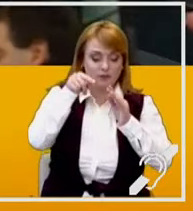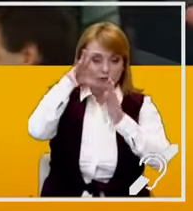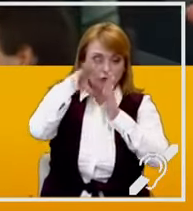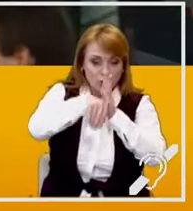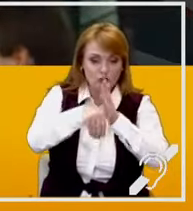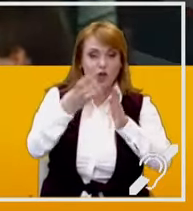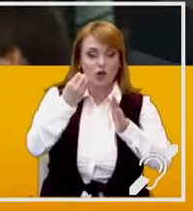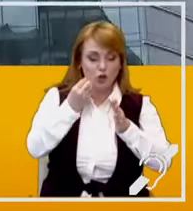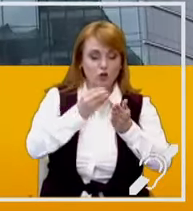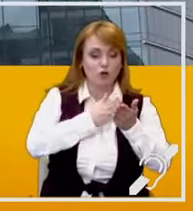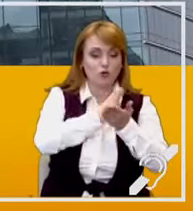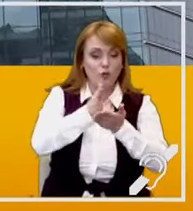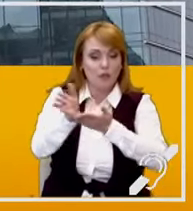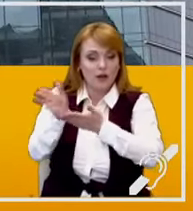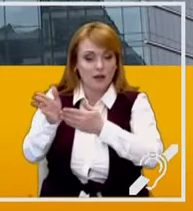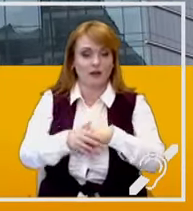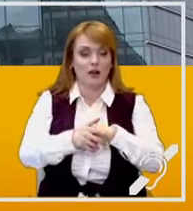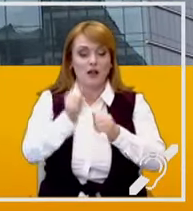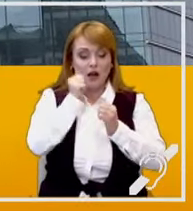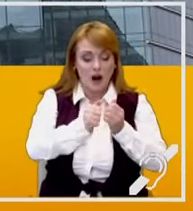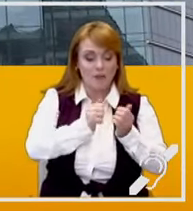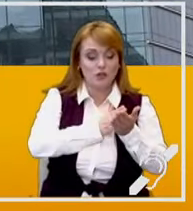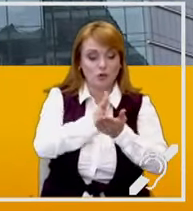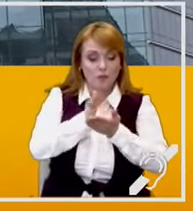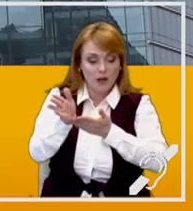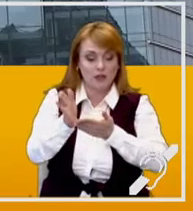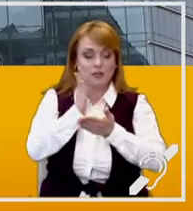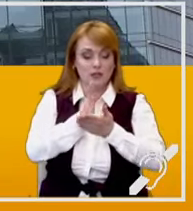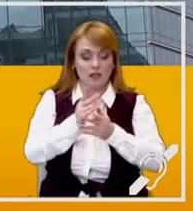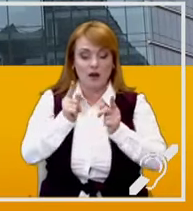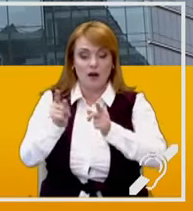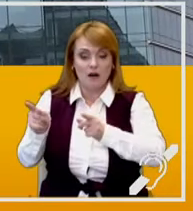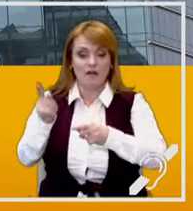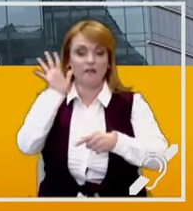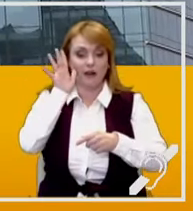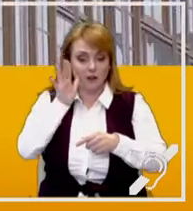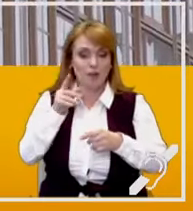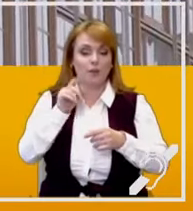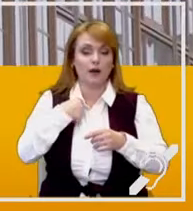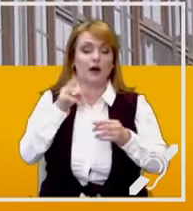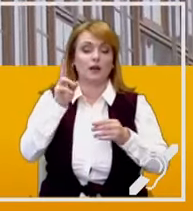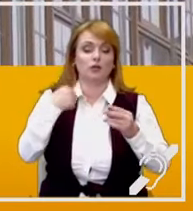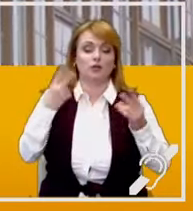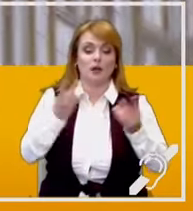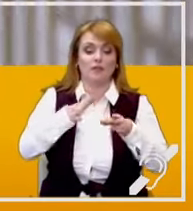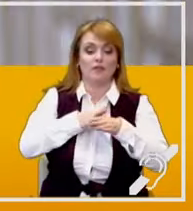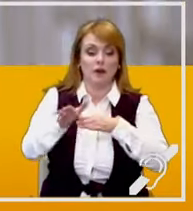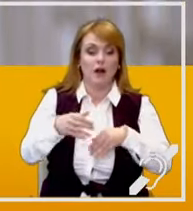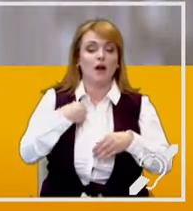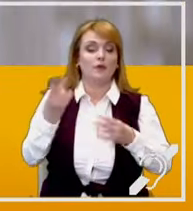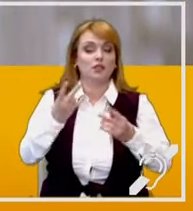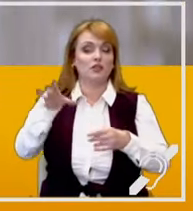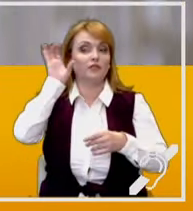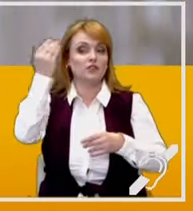pentru anumite domenii complexe, durează practic o săptămână să asculți oficialii și juriștii din